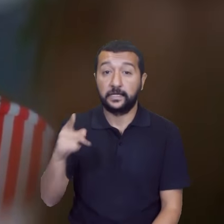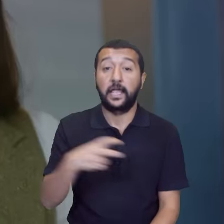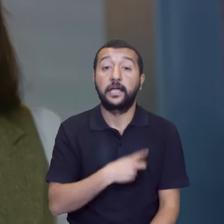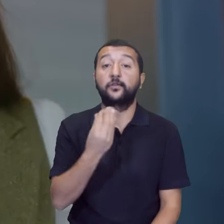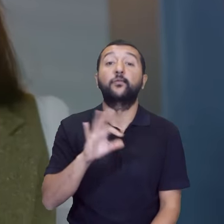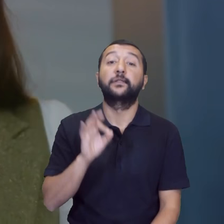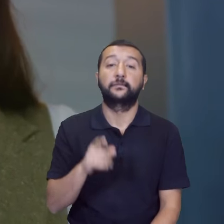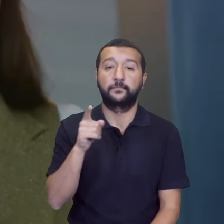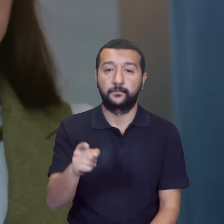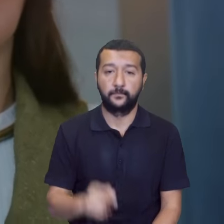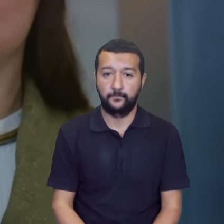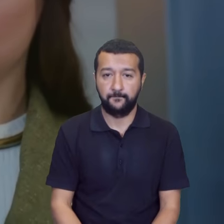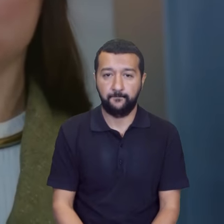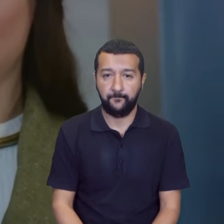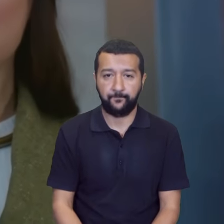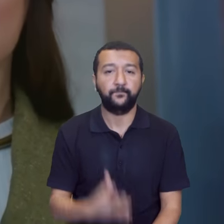olmadın mı sen?